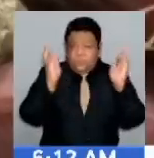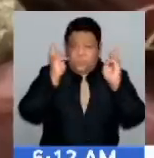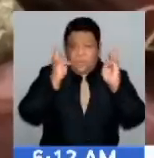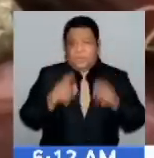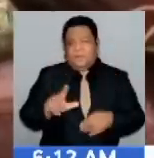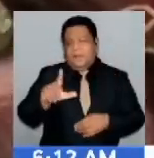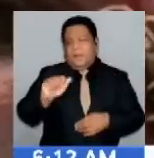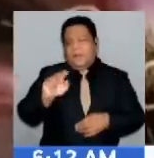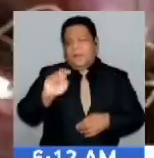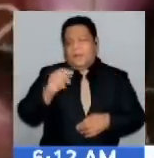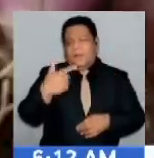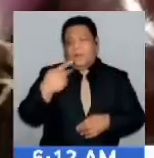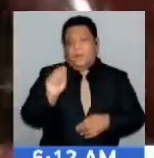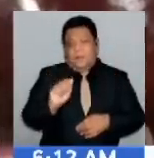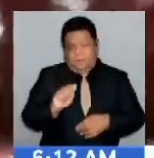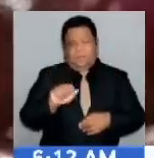ko sa langka, yung